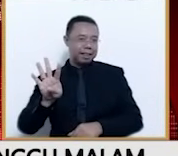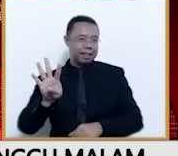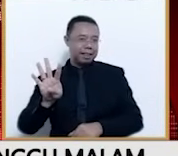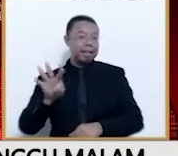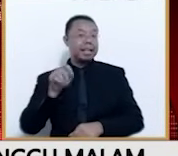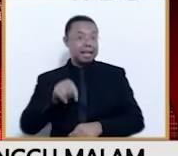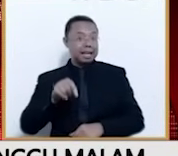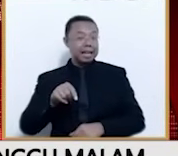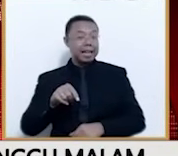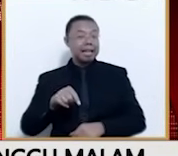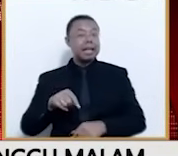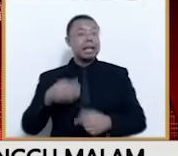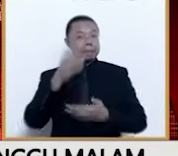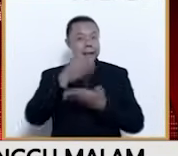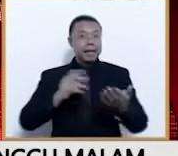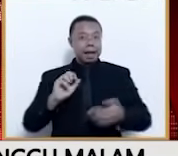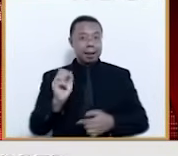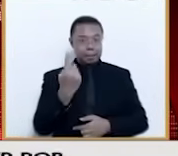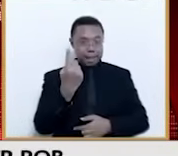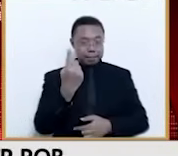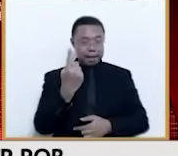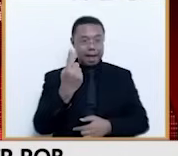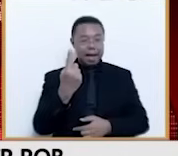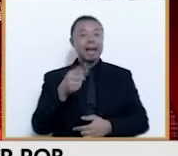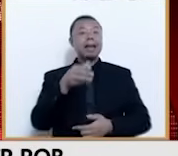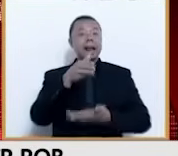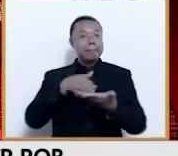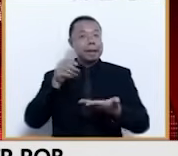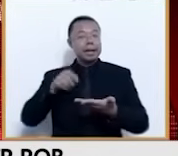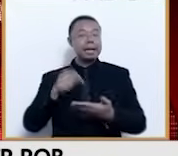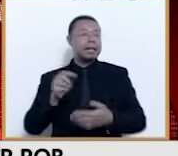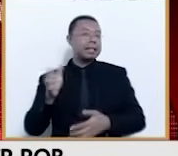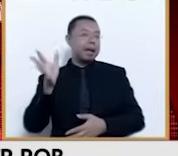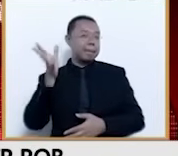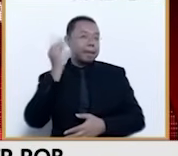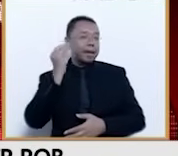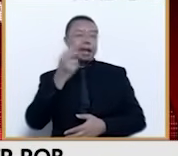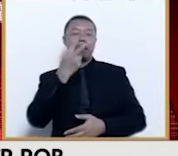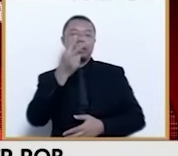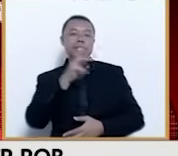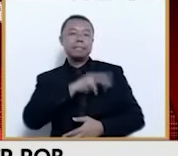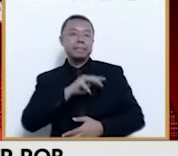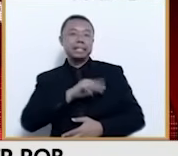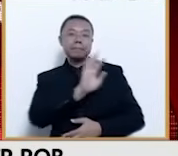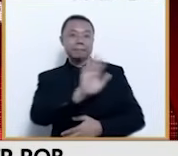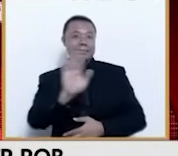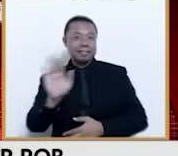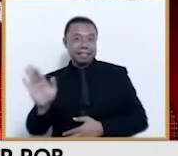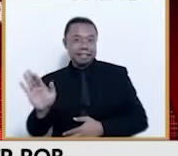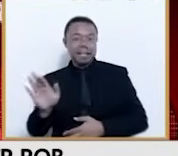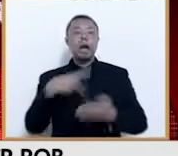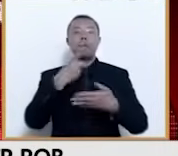2024. Ini merupakan sesi pertama dan di sesi ini kita akan mendengarkan visi, misi dan juga program kerja